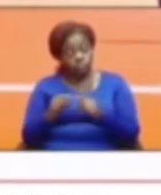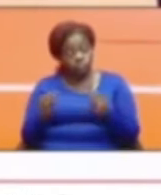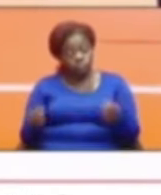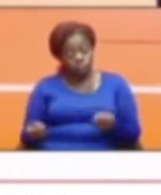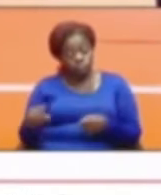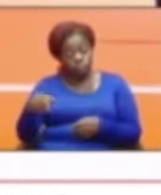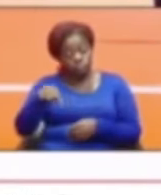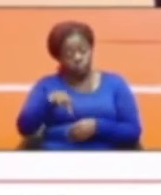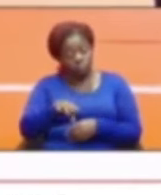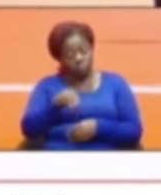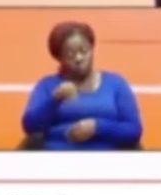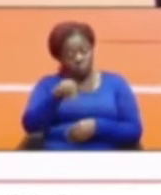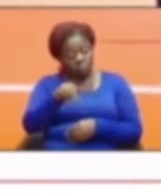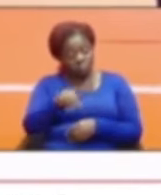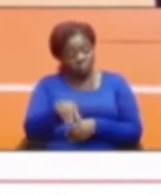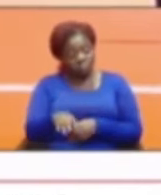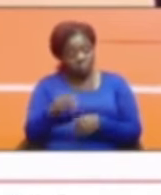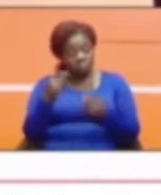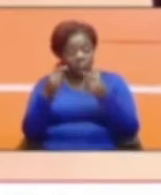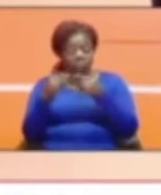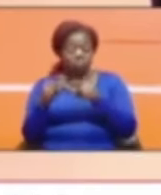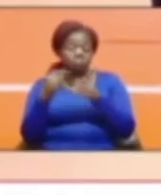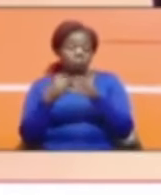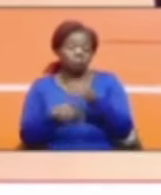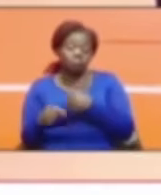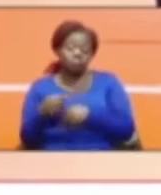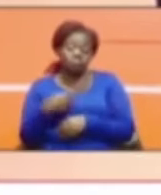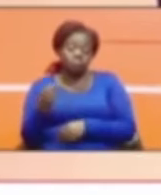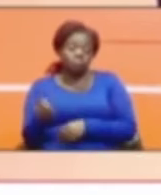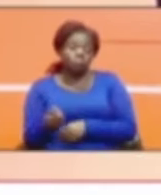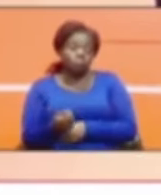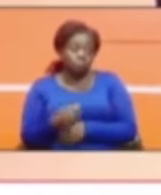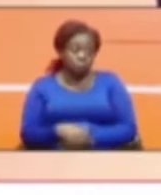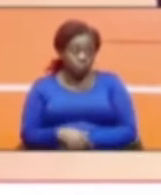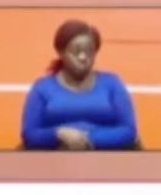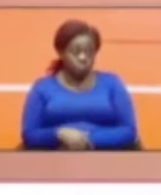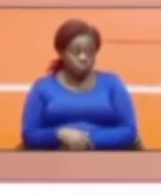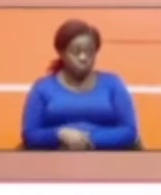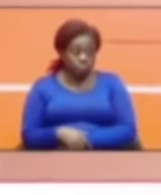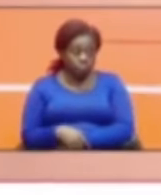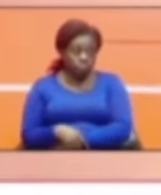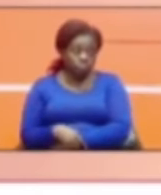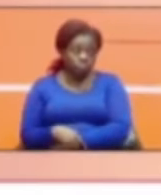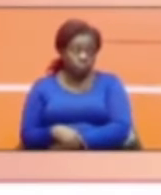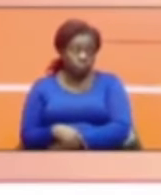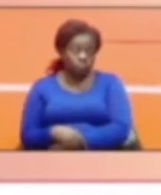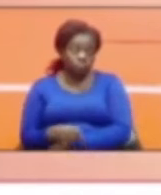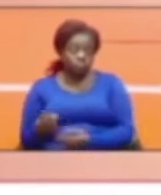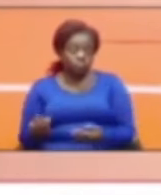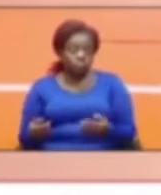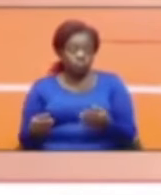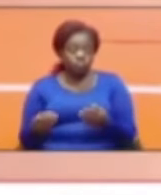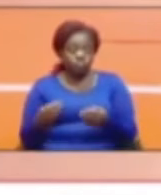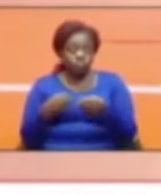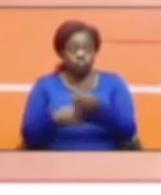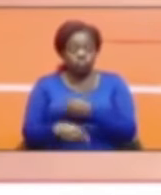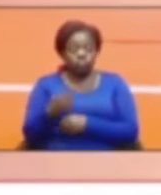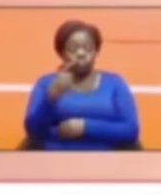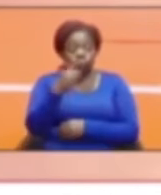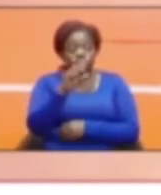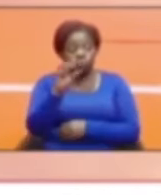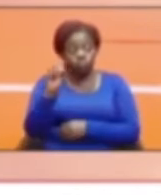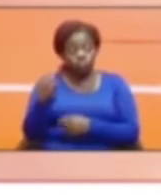namtese just buka mulali ne bali ku ngamba nti namu namufumise naguze tukamulali twachikumi